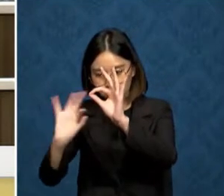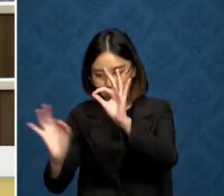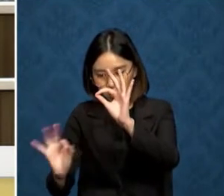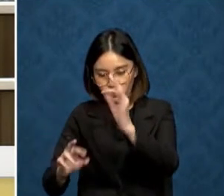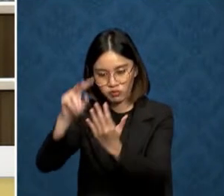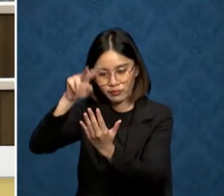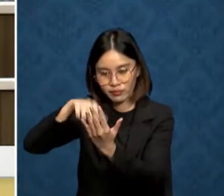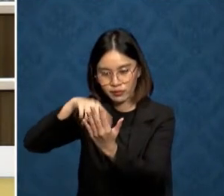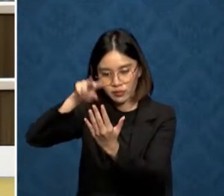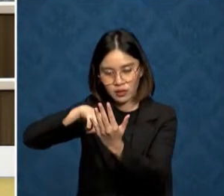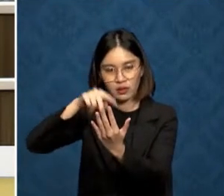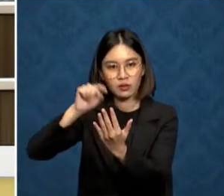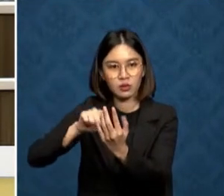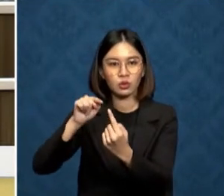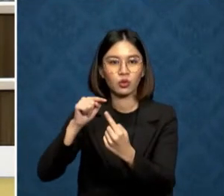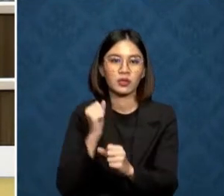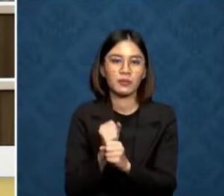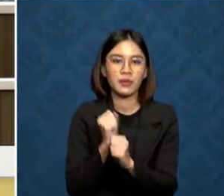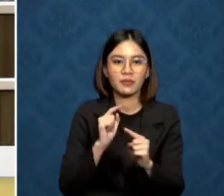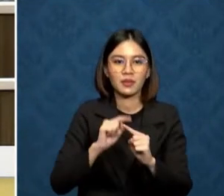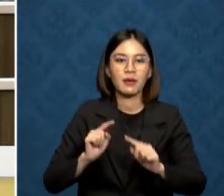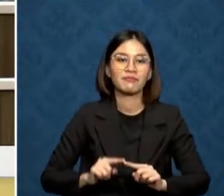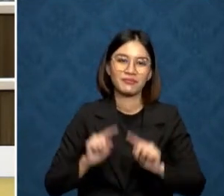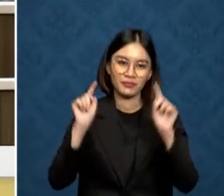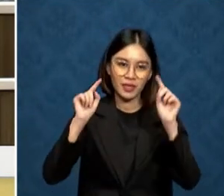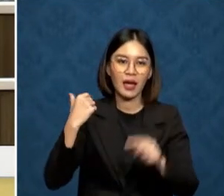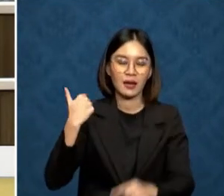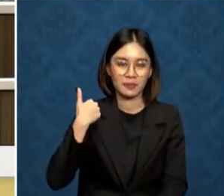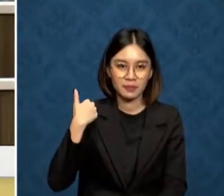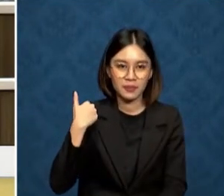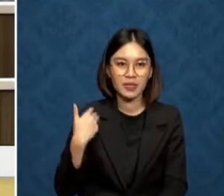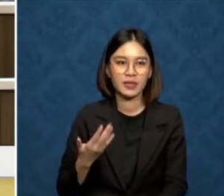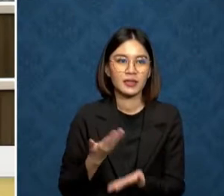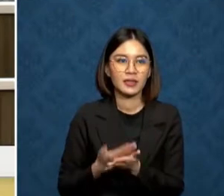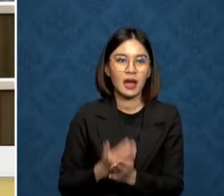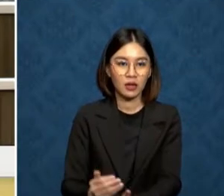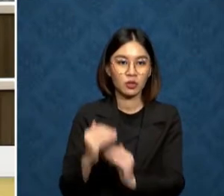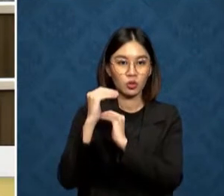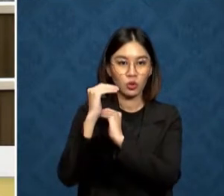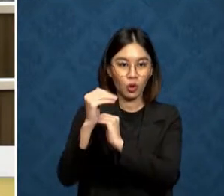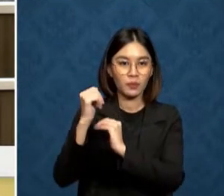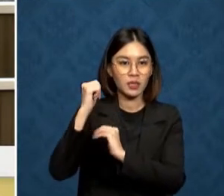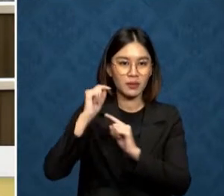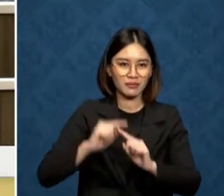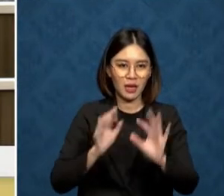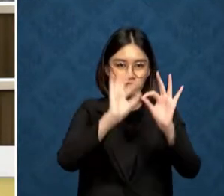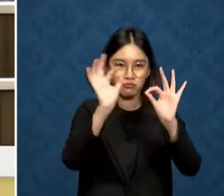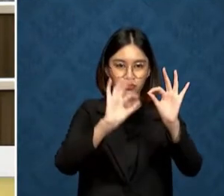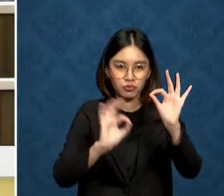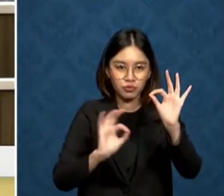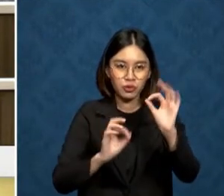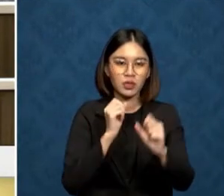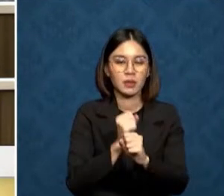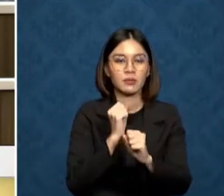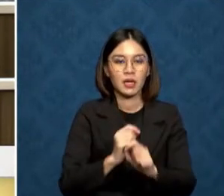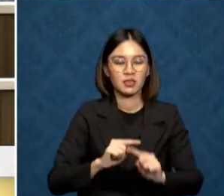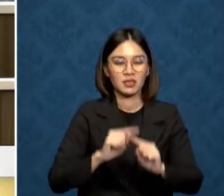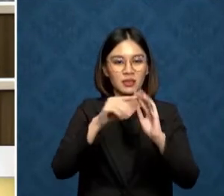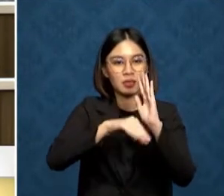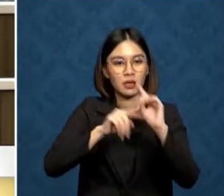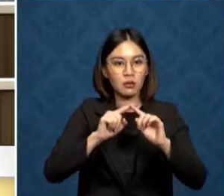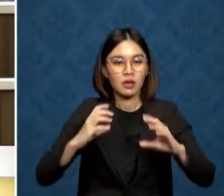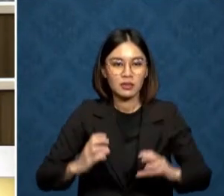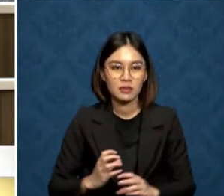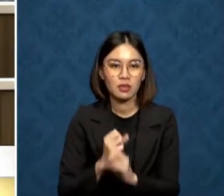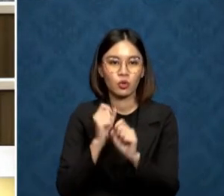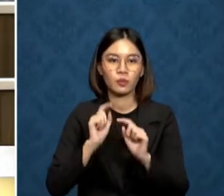เนือหาของการทำงานนั้ไม่เหือนเดิมครับเมอกรอบเดิมแต่เนื้อหาในกทำงานไม่เหอนเดิมก็จะนำไปสู่ผลลัพ